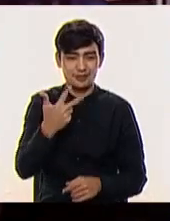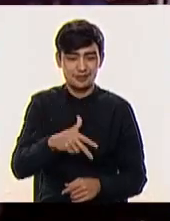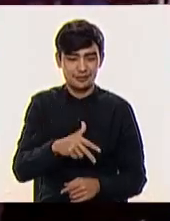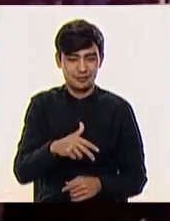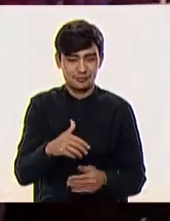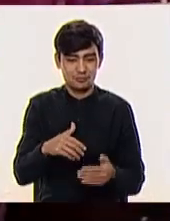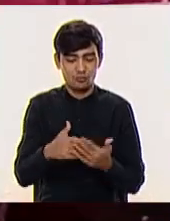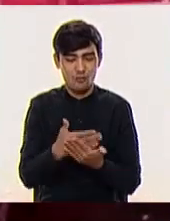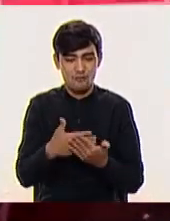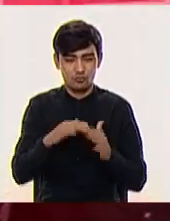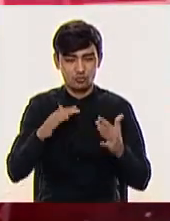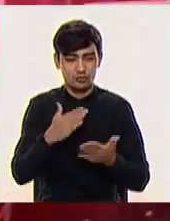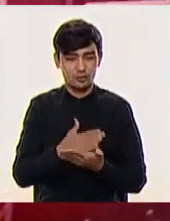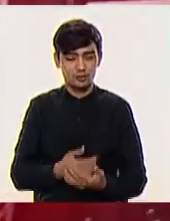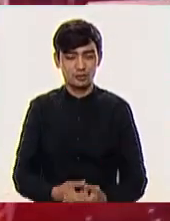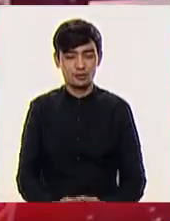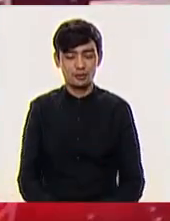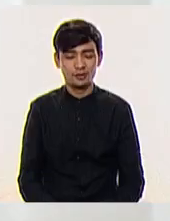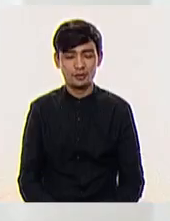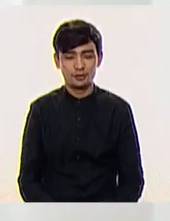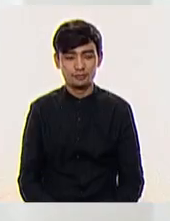230. Подробности у Зарины Беремкул.